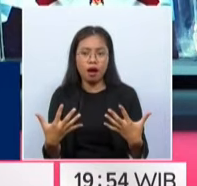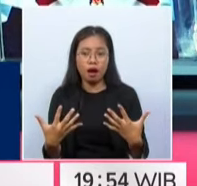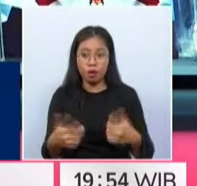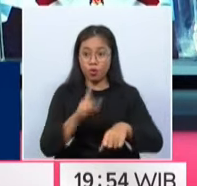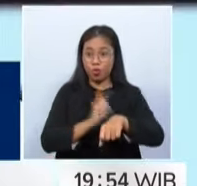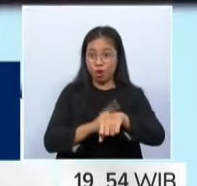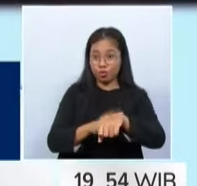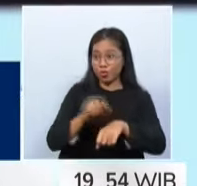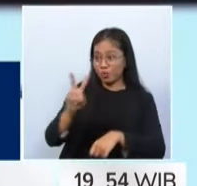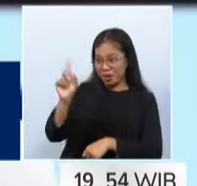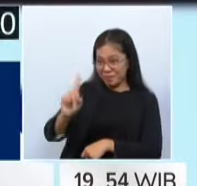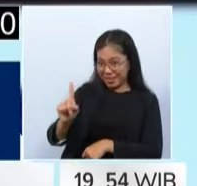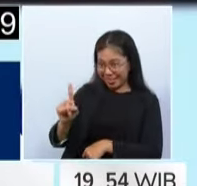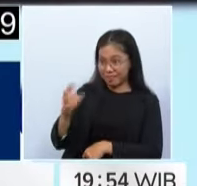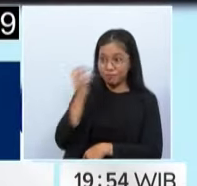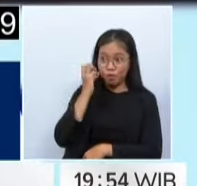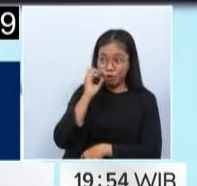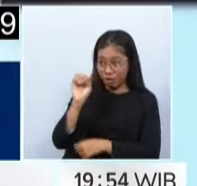persilakan